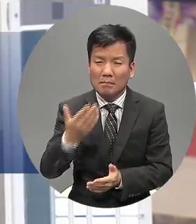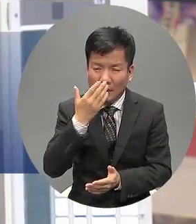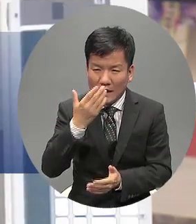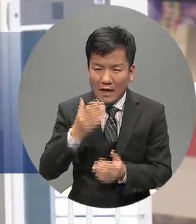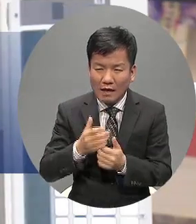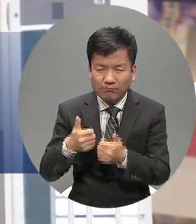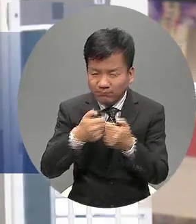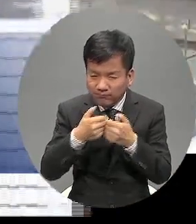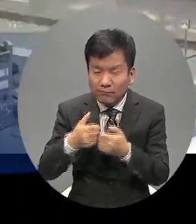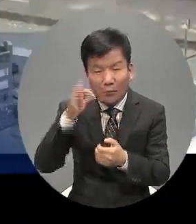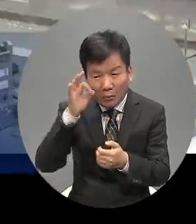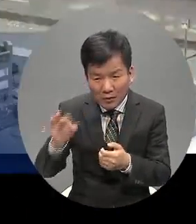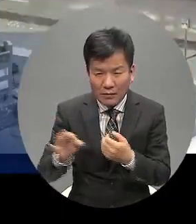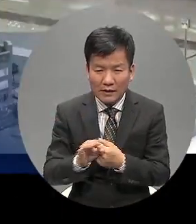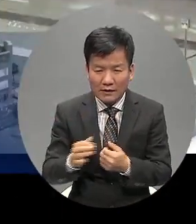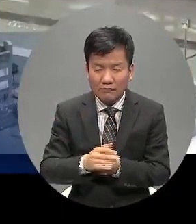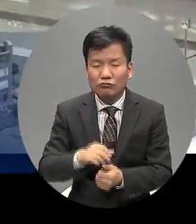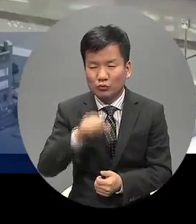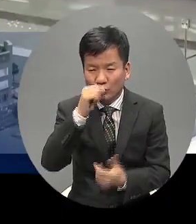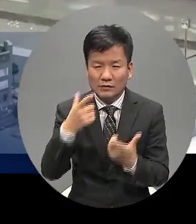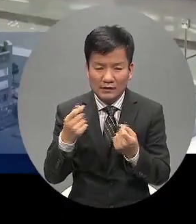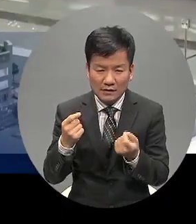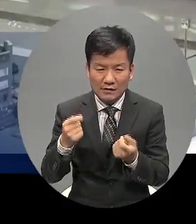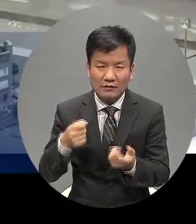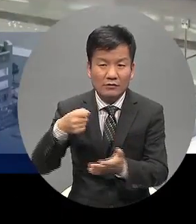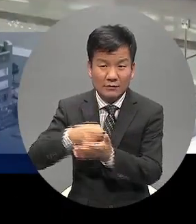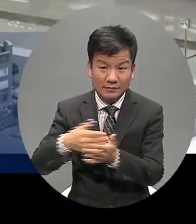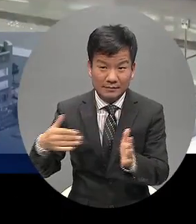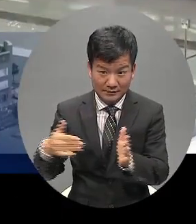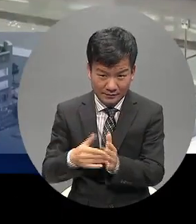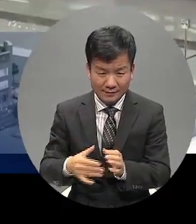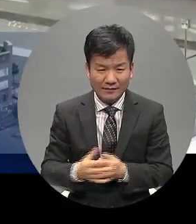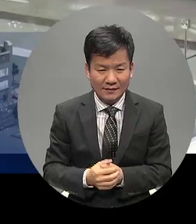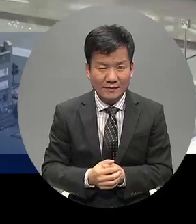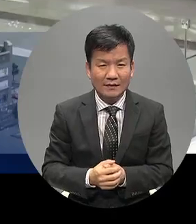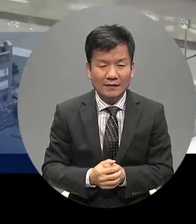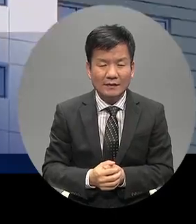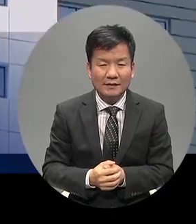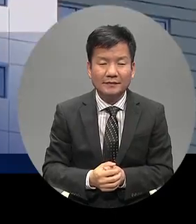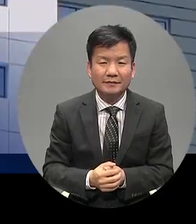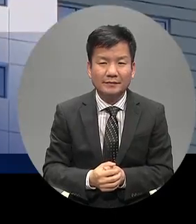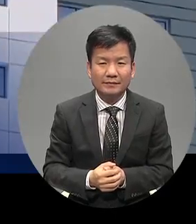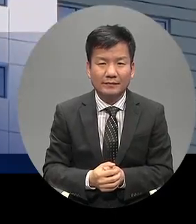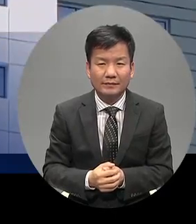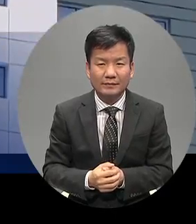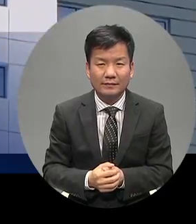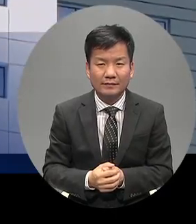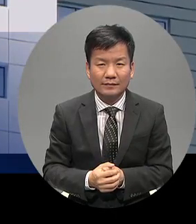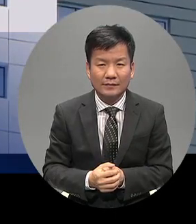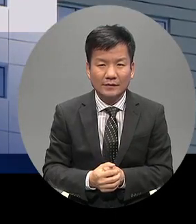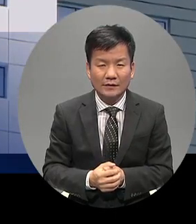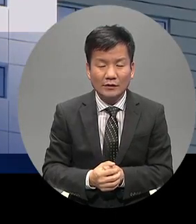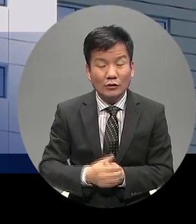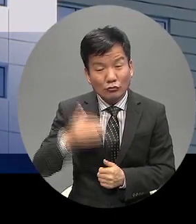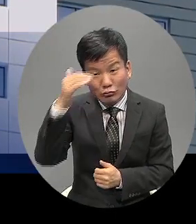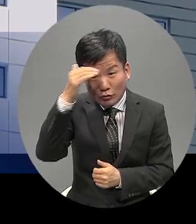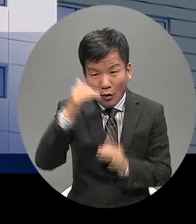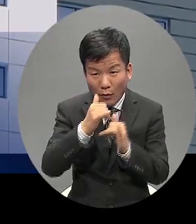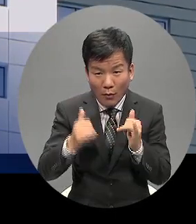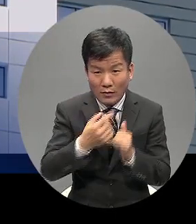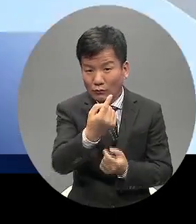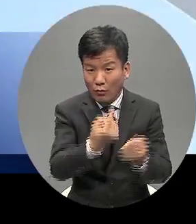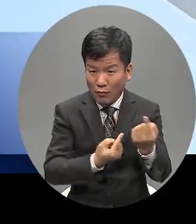가지 감안을 해서 가장 합리적인 분양가를 책정을 했고 이 부분에 대해서는 그 모델하우스에서